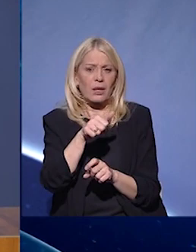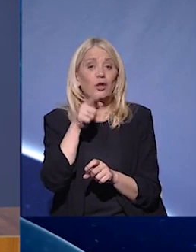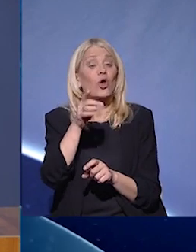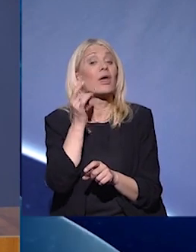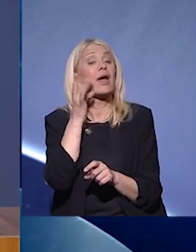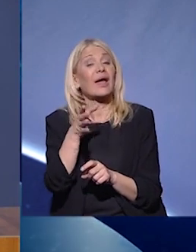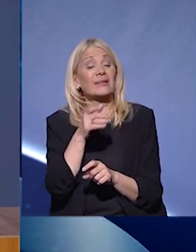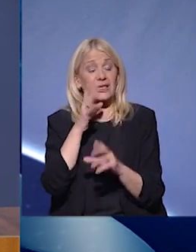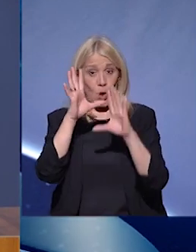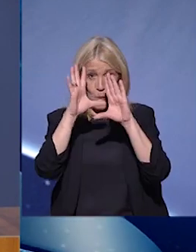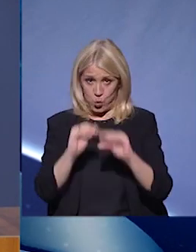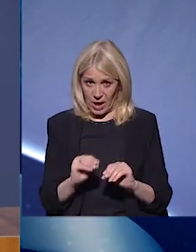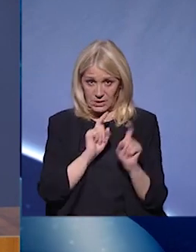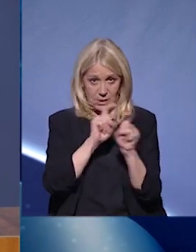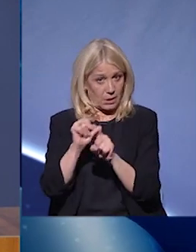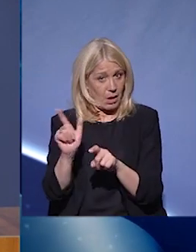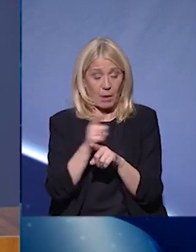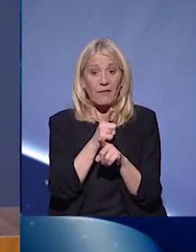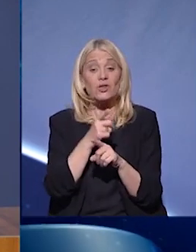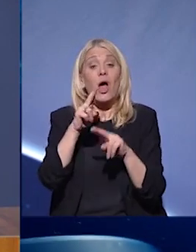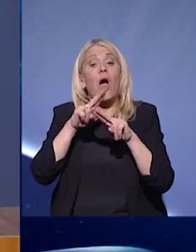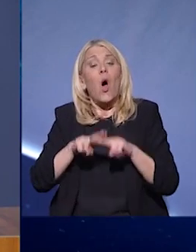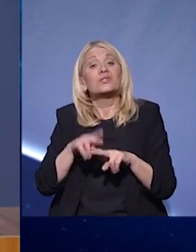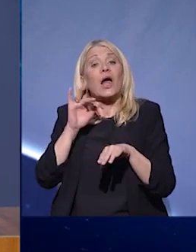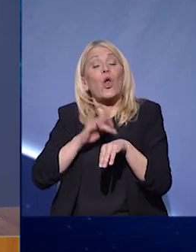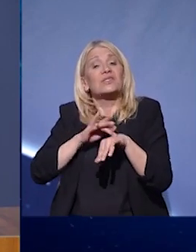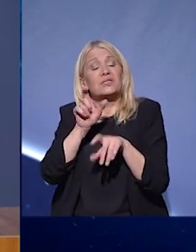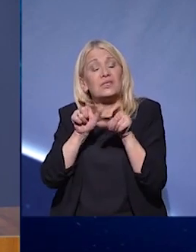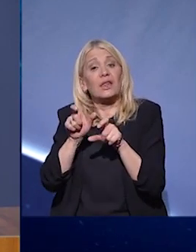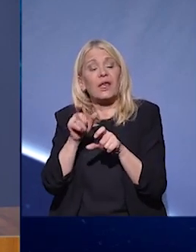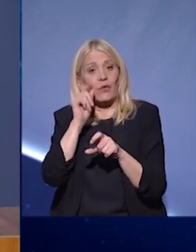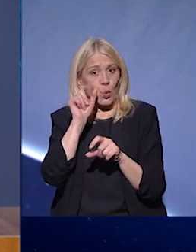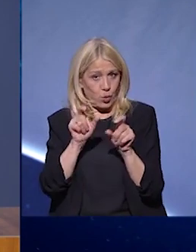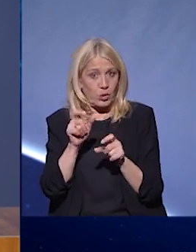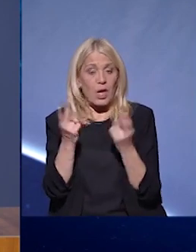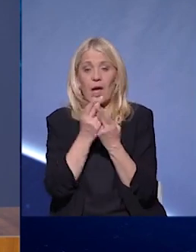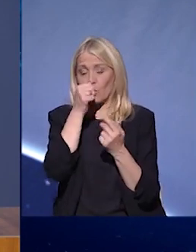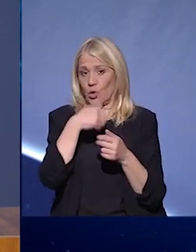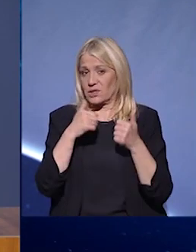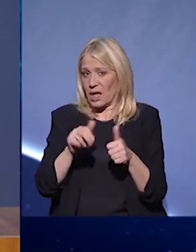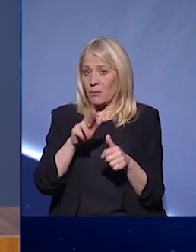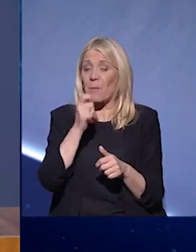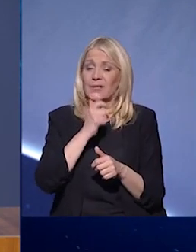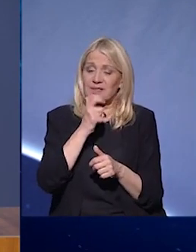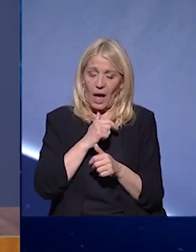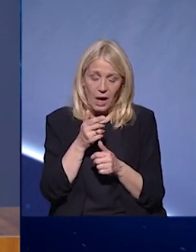je kad se ugasi epidemija, a ostanu osetljivi ljudi, kao što mi sad imamo